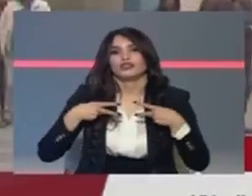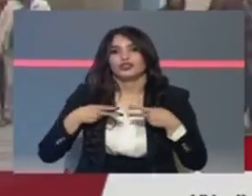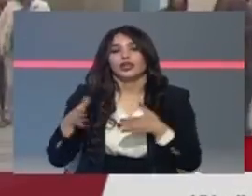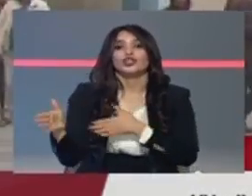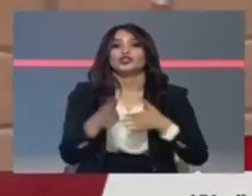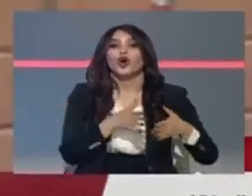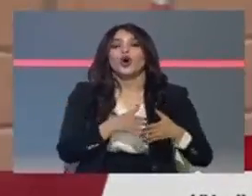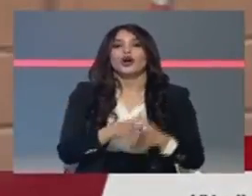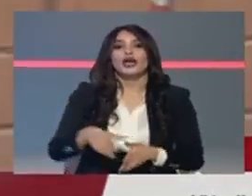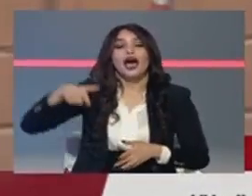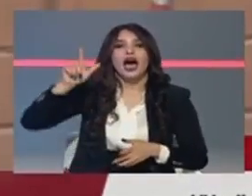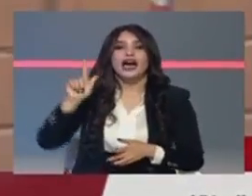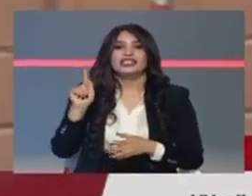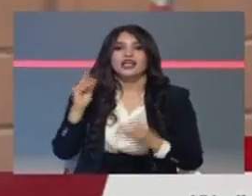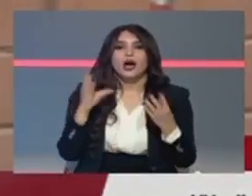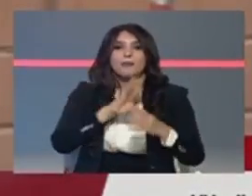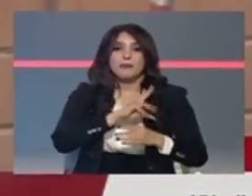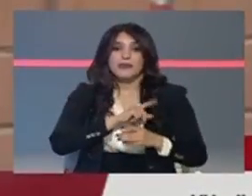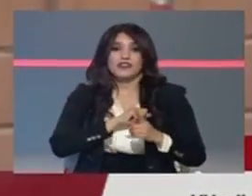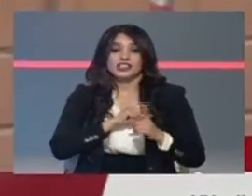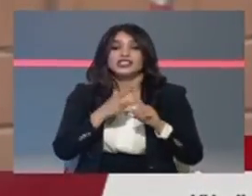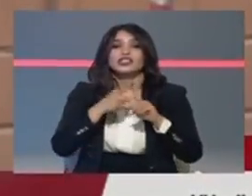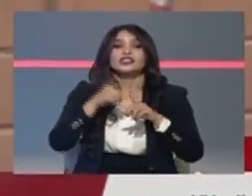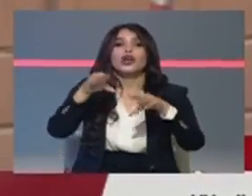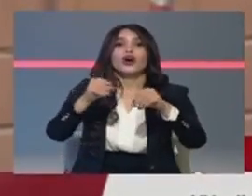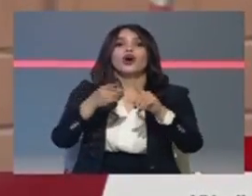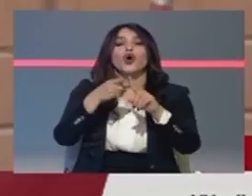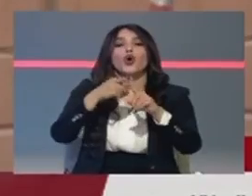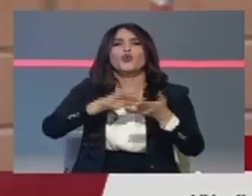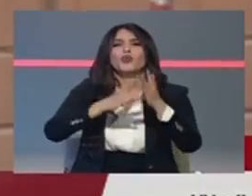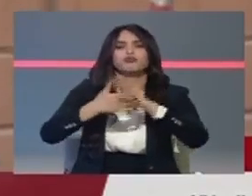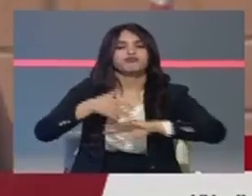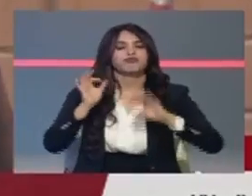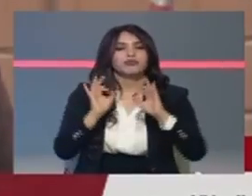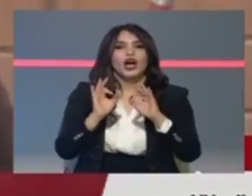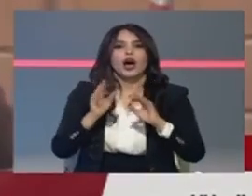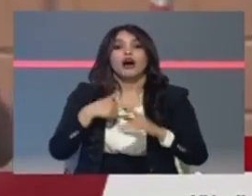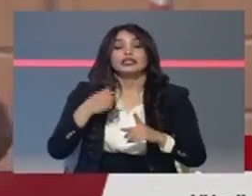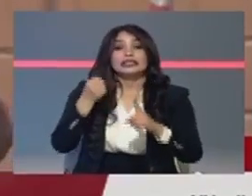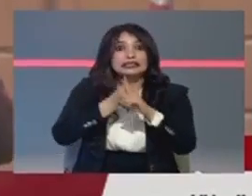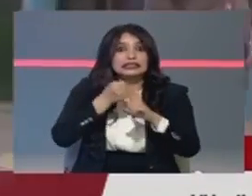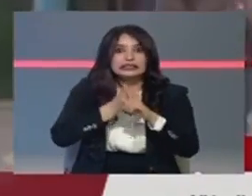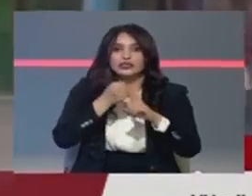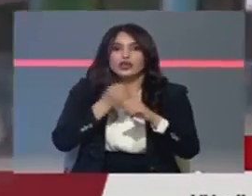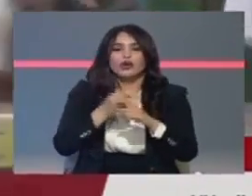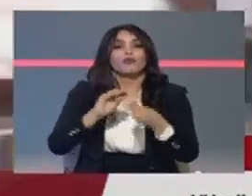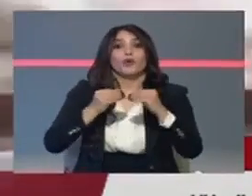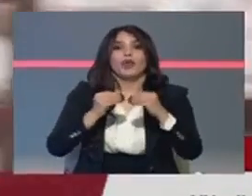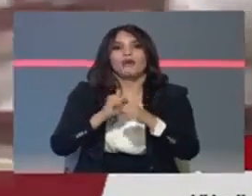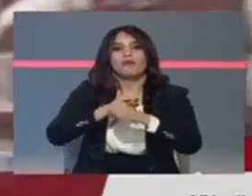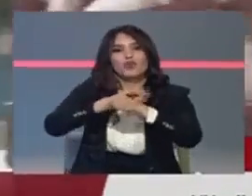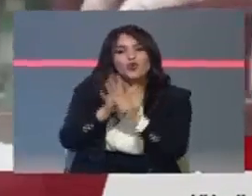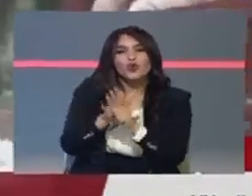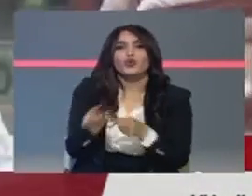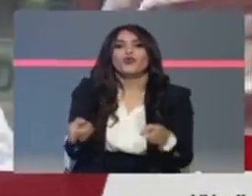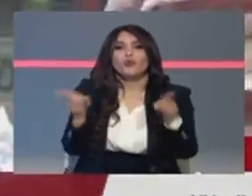كغيره من المدن في العالم الموزعة جغرافيا على كامل الكرة الأرضية يواجه بدوره وباء كورونا